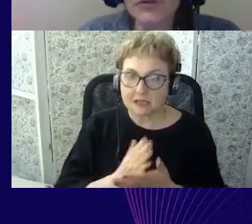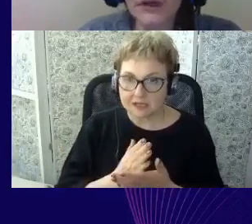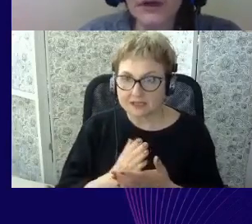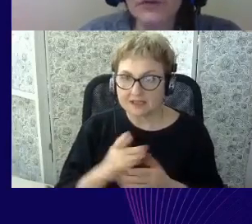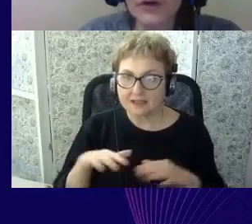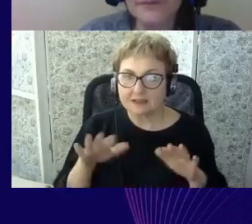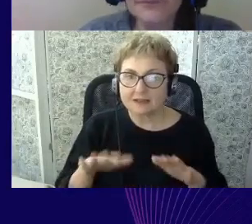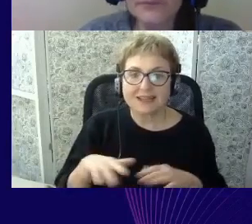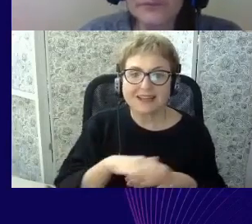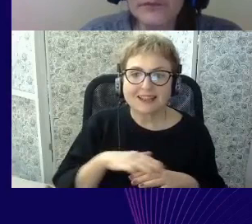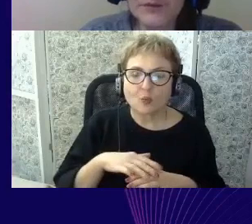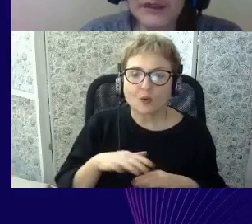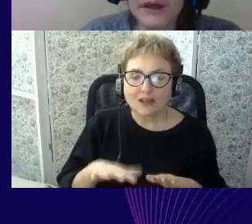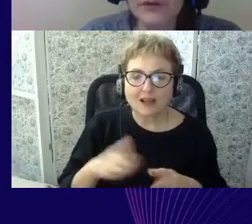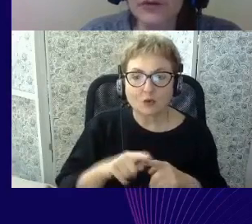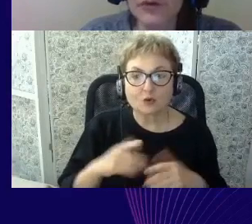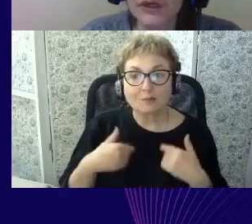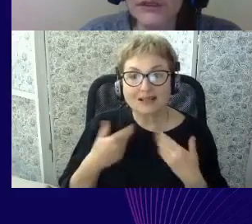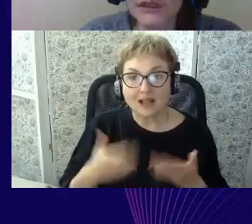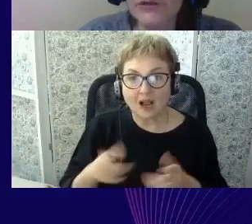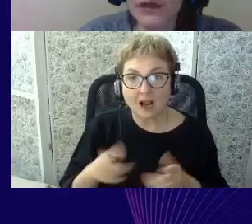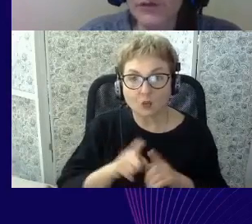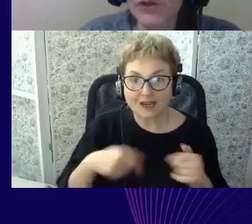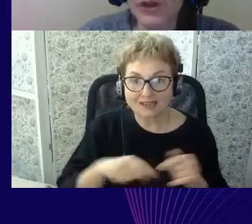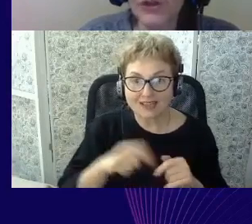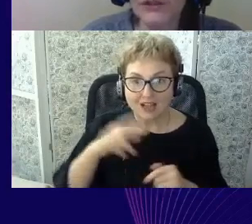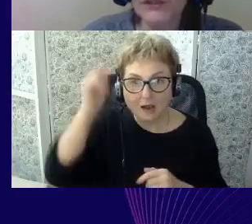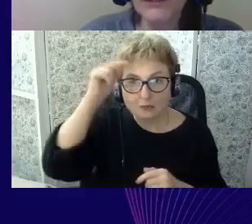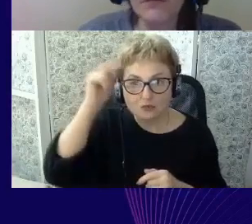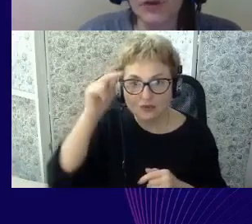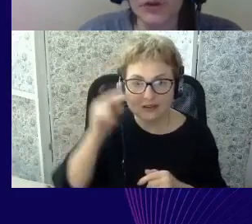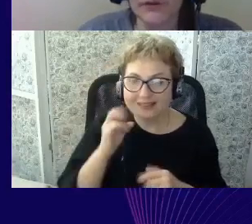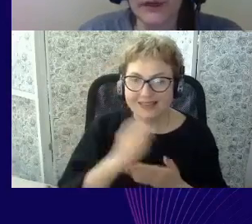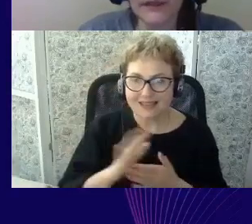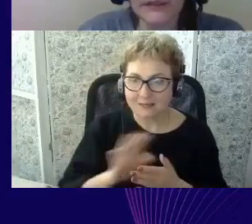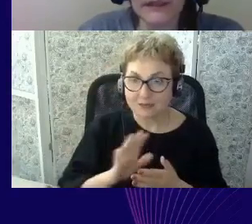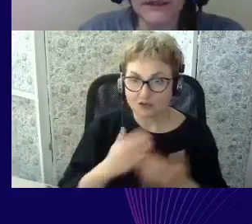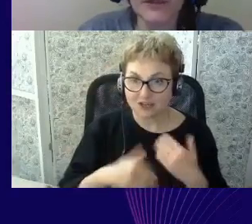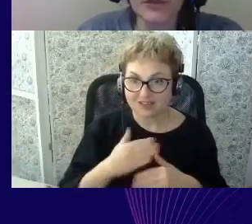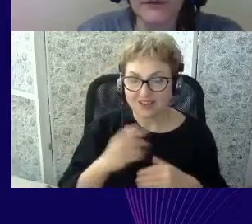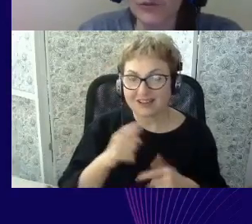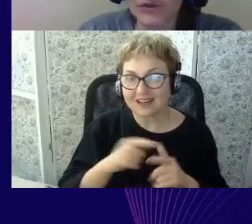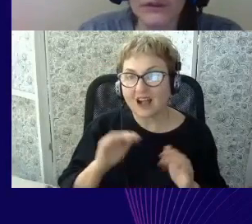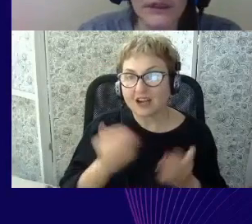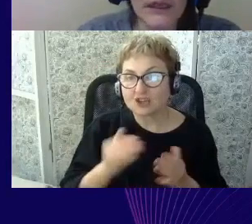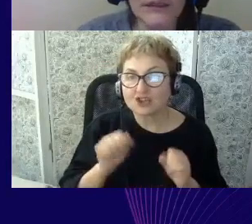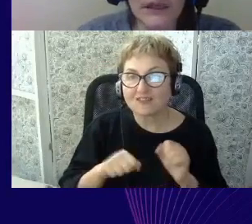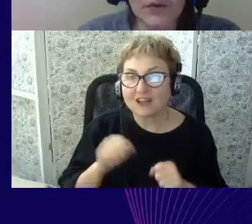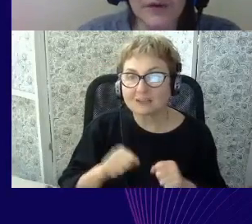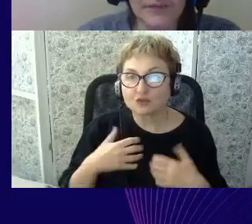есть территории, которые предлагают такую организацию для обучающихся, не имеющих инвалидности или ограниченной